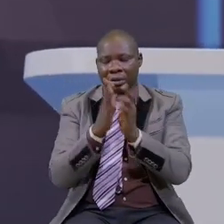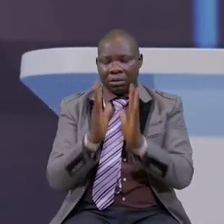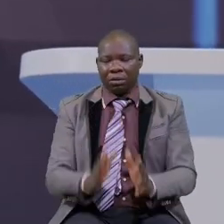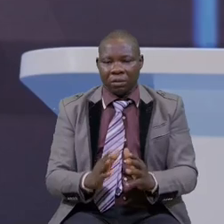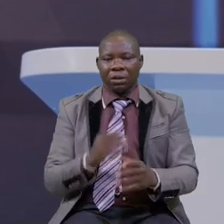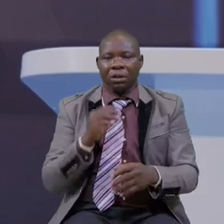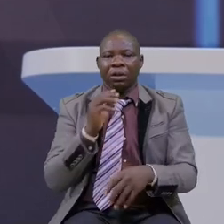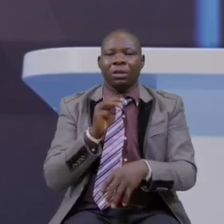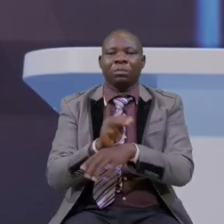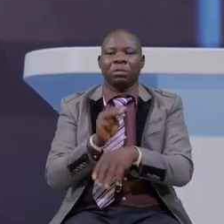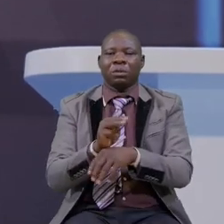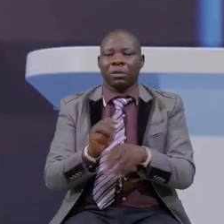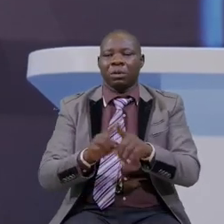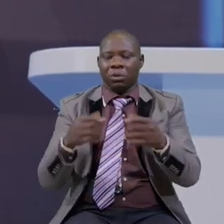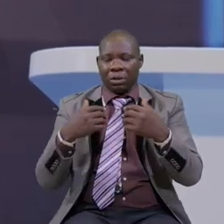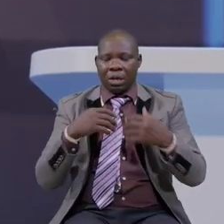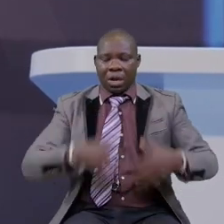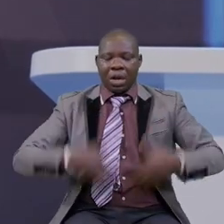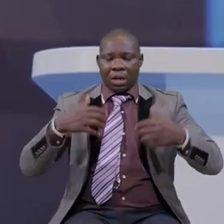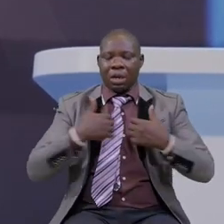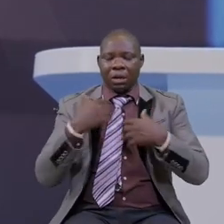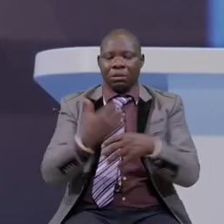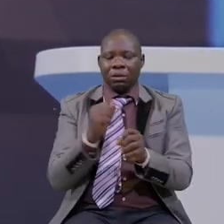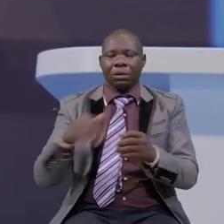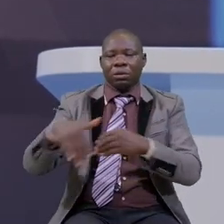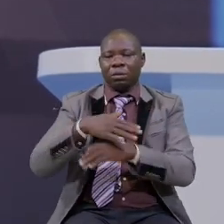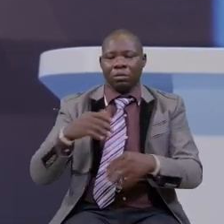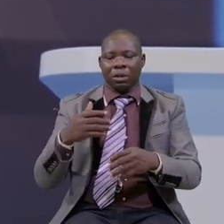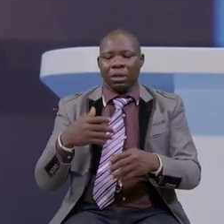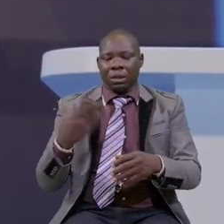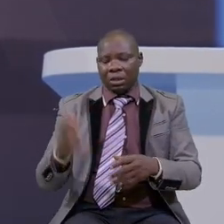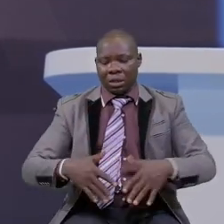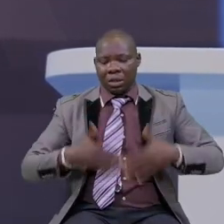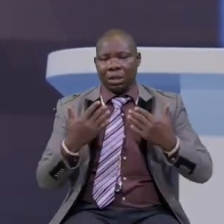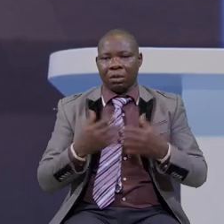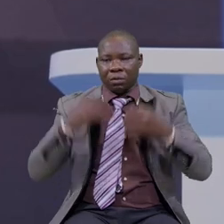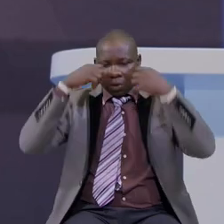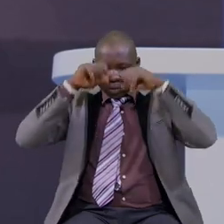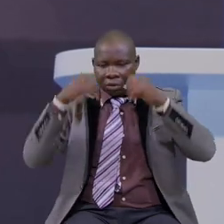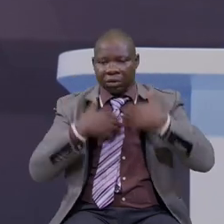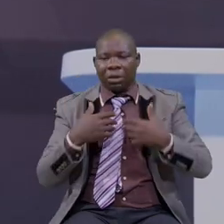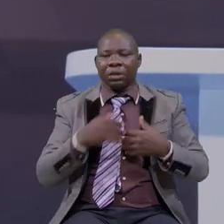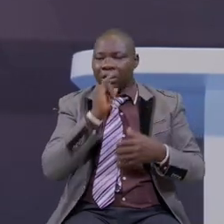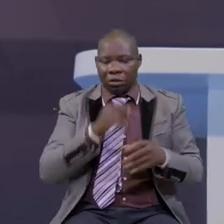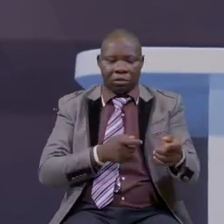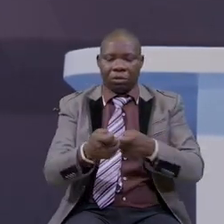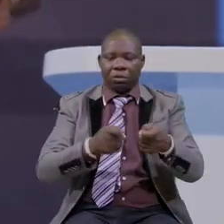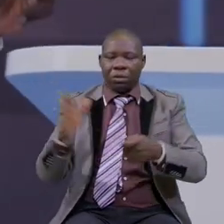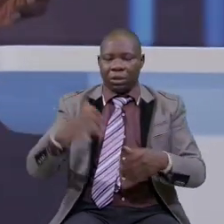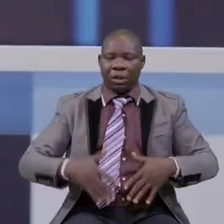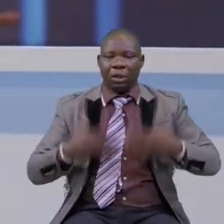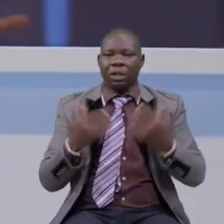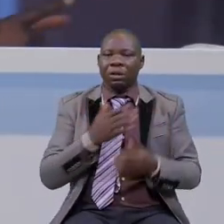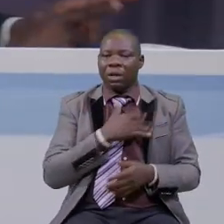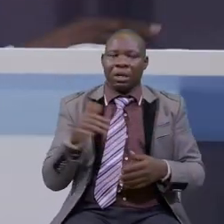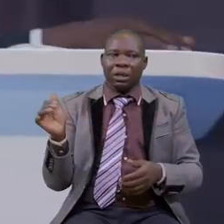mais la colère s'est emparée de leur vie, la cupidité s'est emparée de leur vie, et